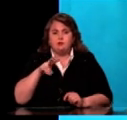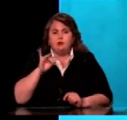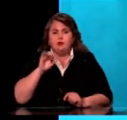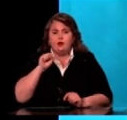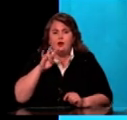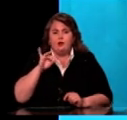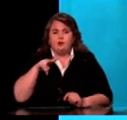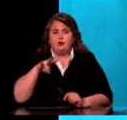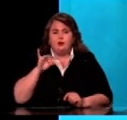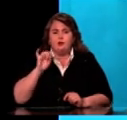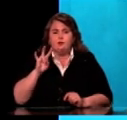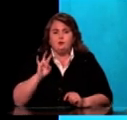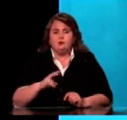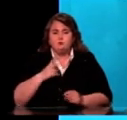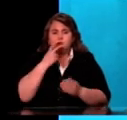анилина.